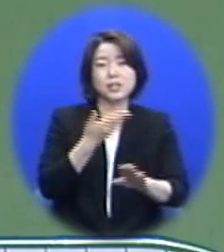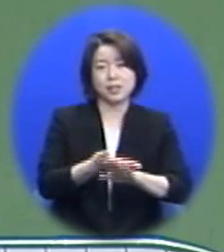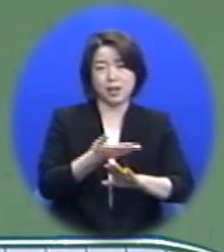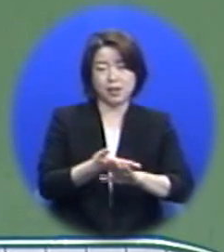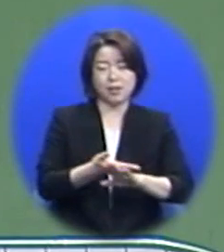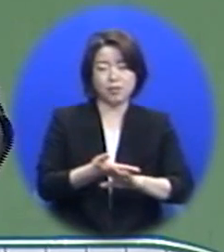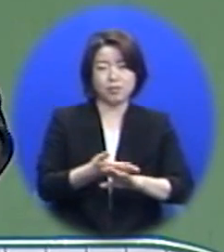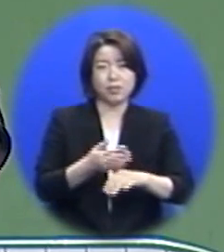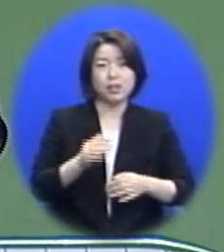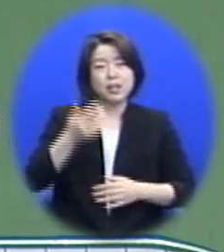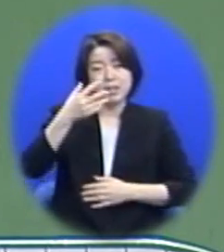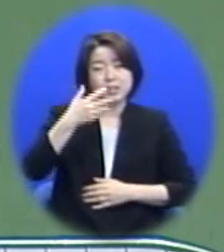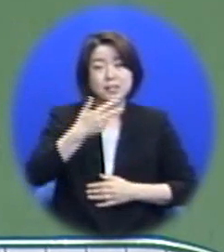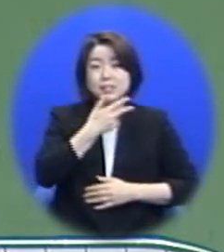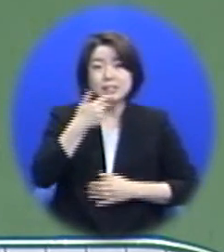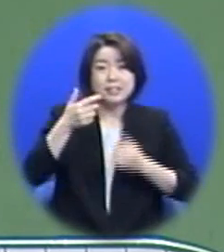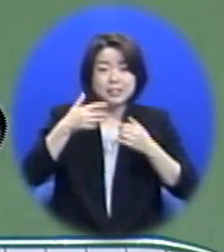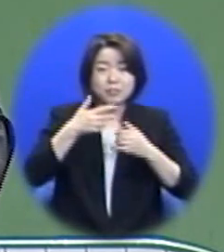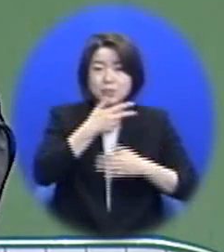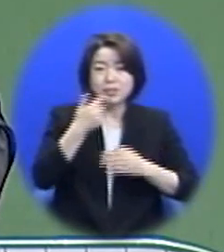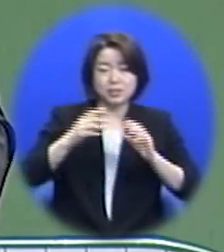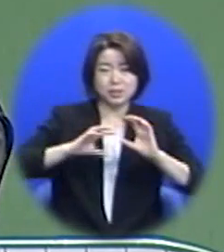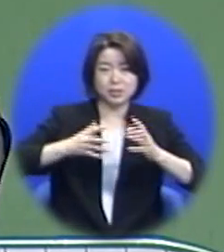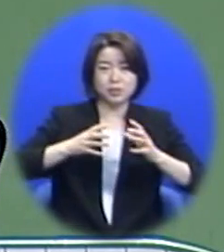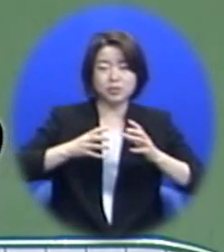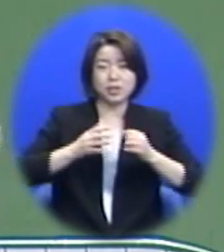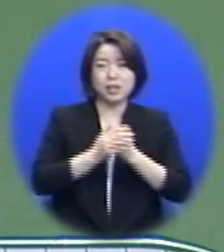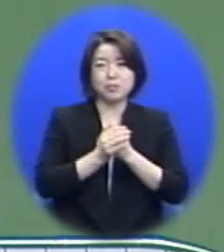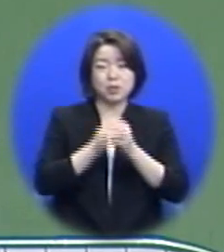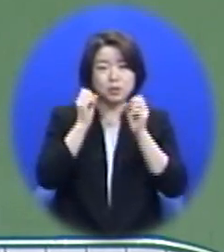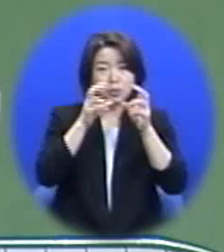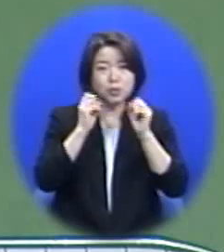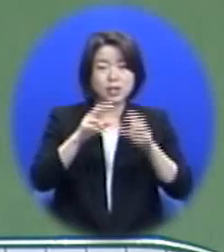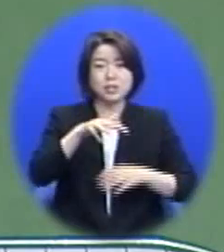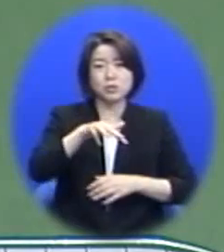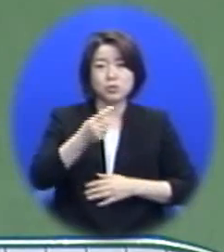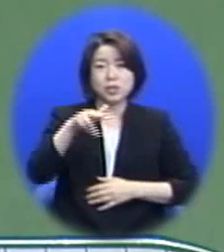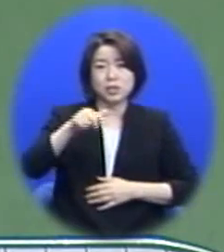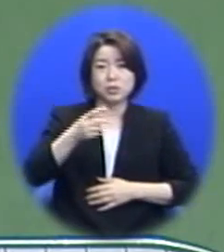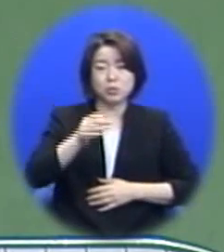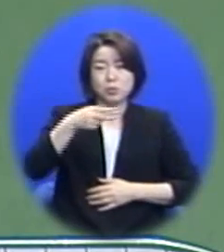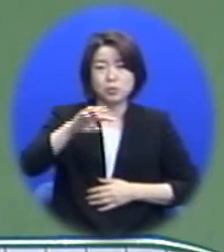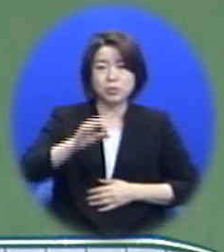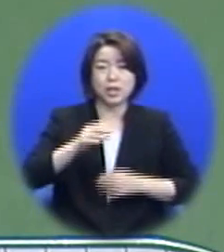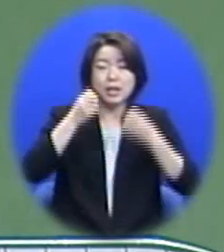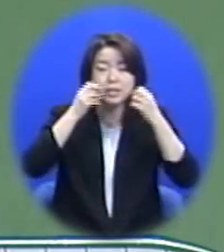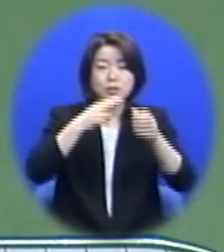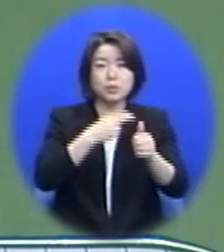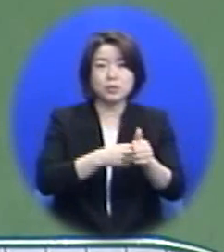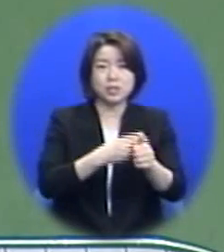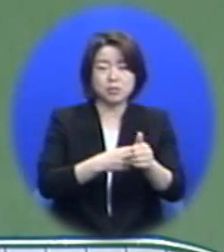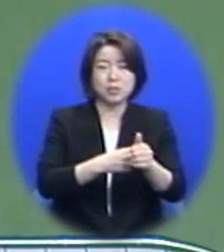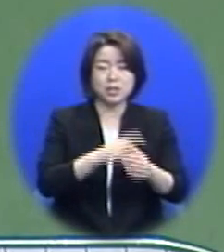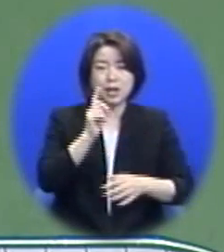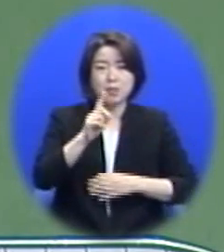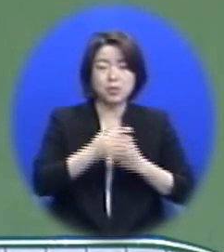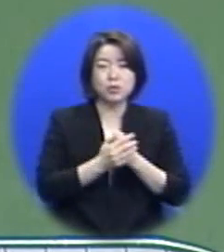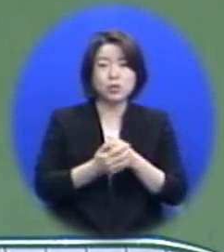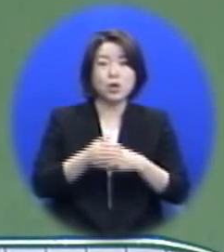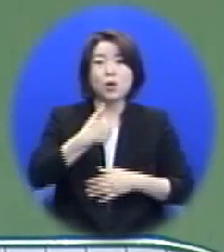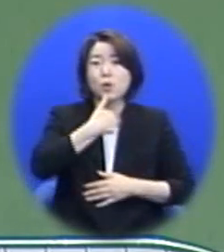다릅니다 영국에 선교하시는 최종상 선교사님이 한번은 오분 기도